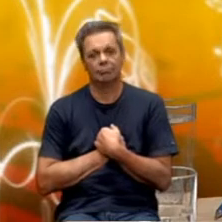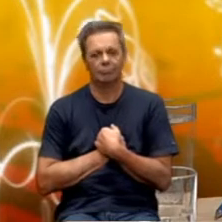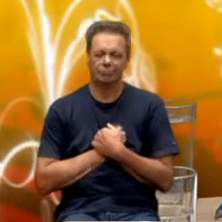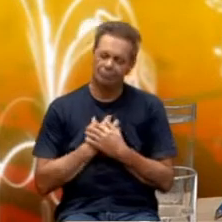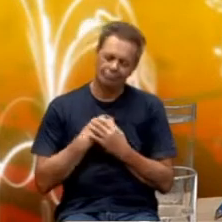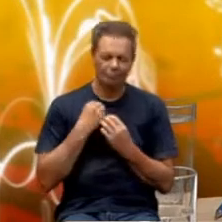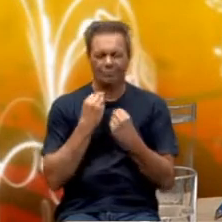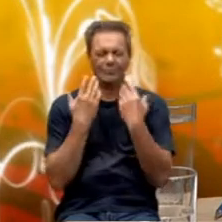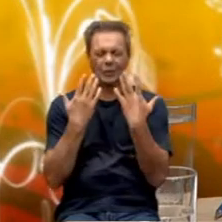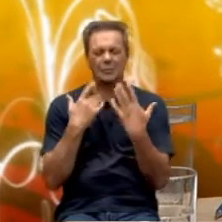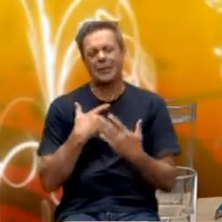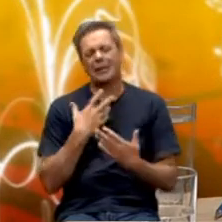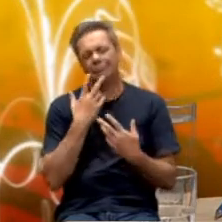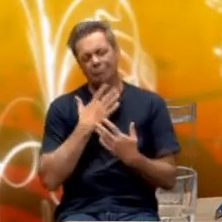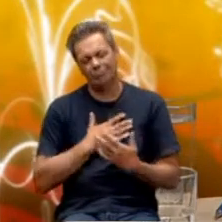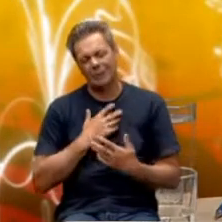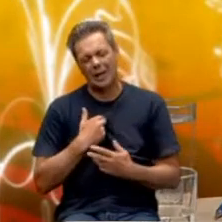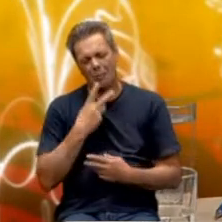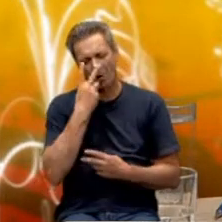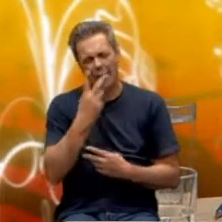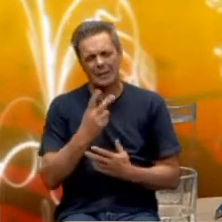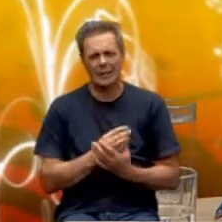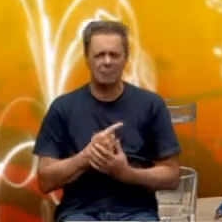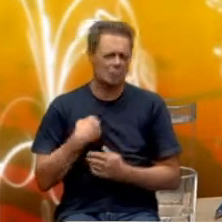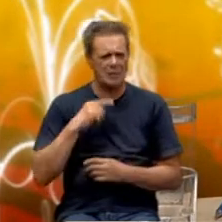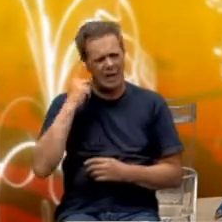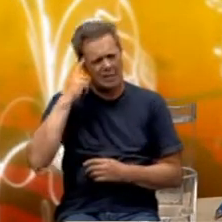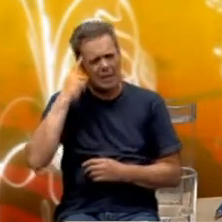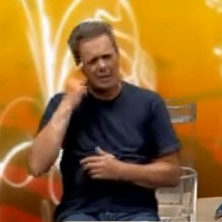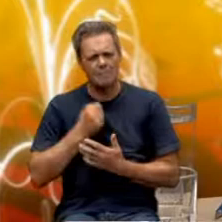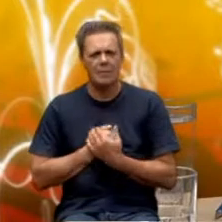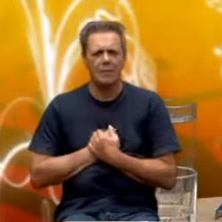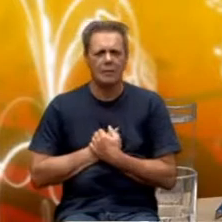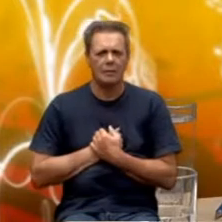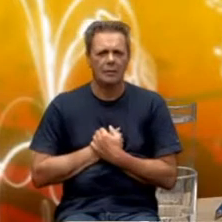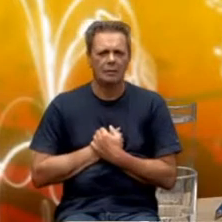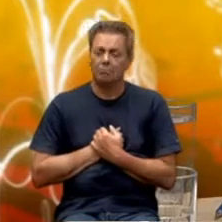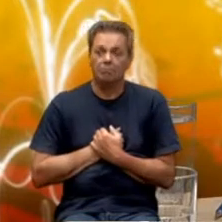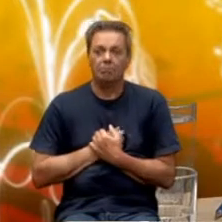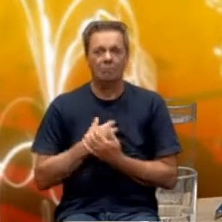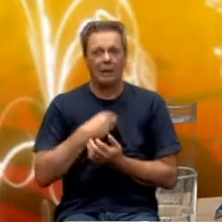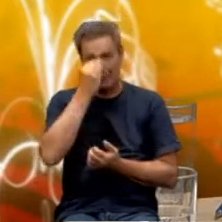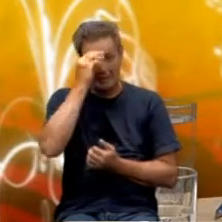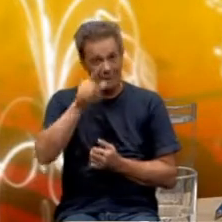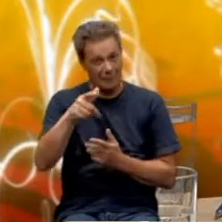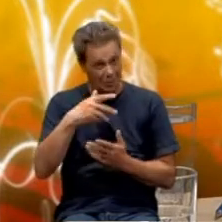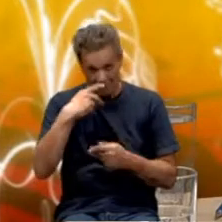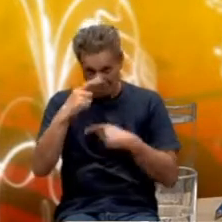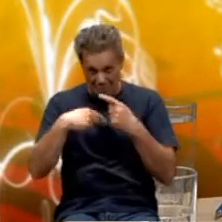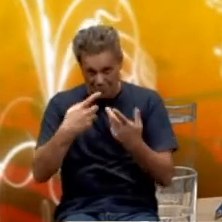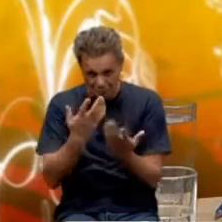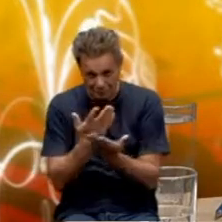Dobar dan, dragi gledatelji. Nadam se, ne, nisam najavila ovu emisiju u prošloj